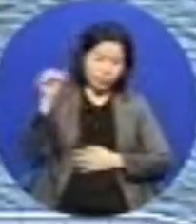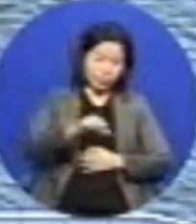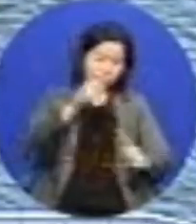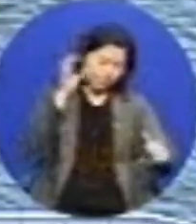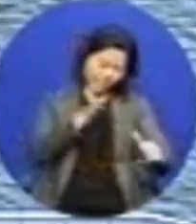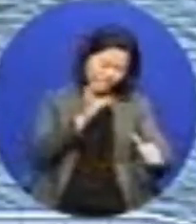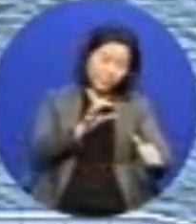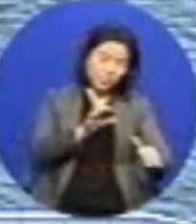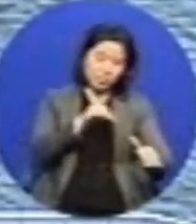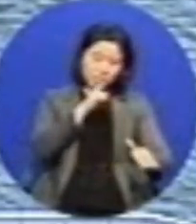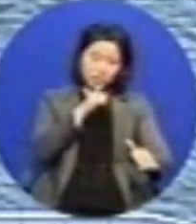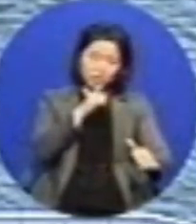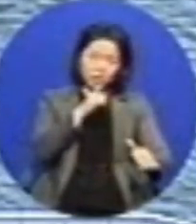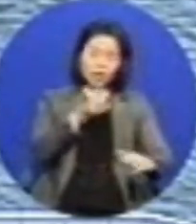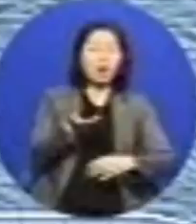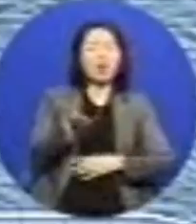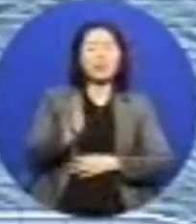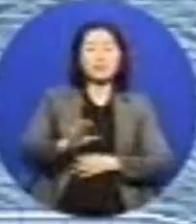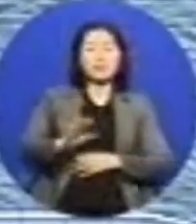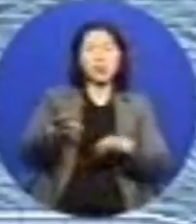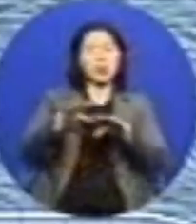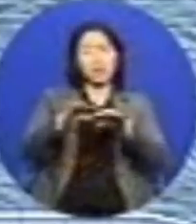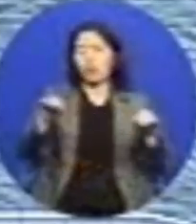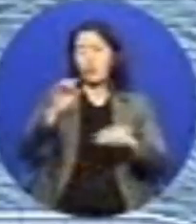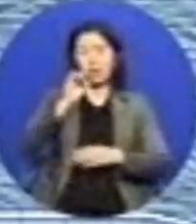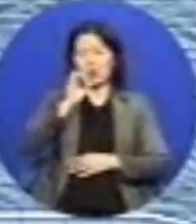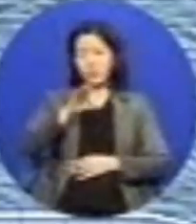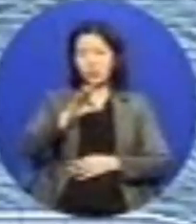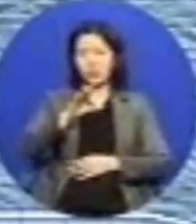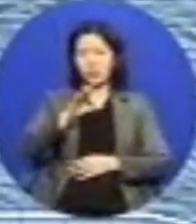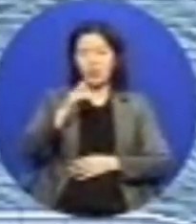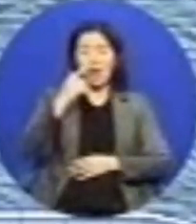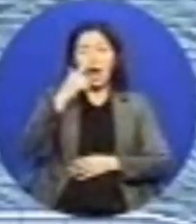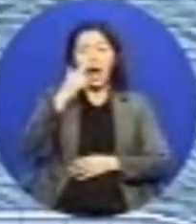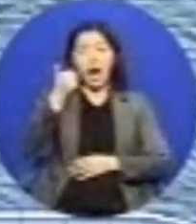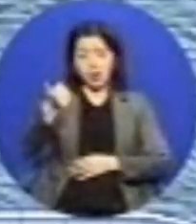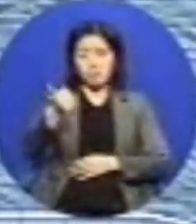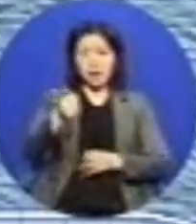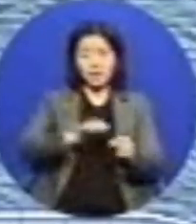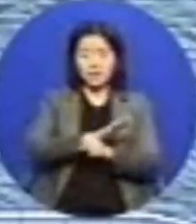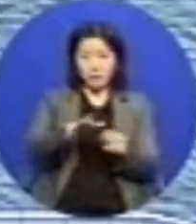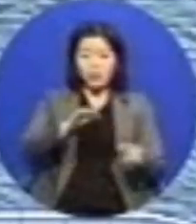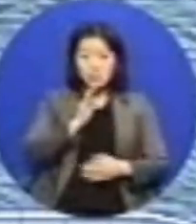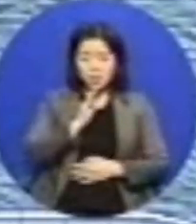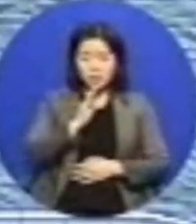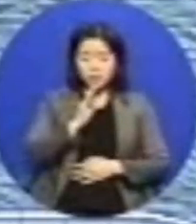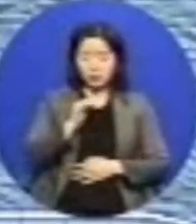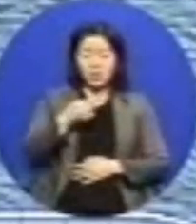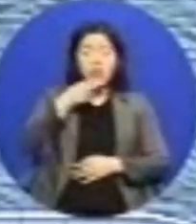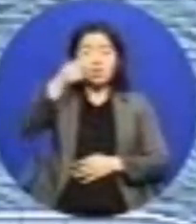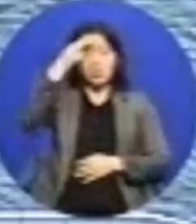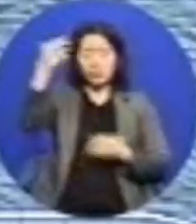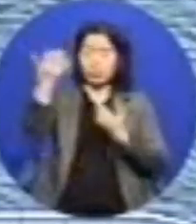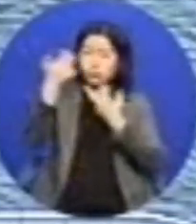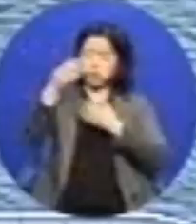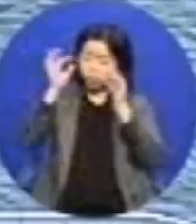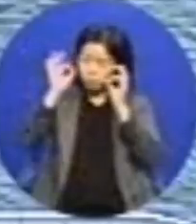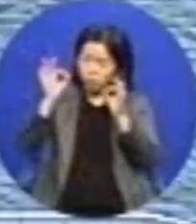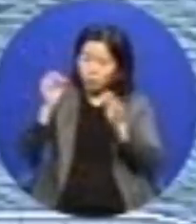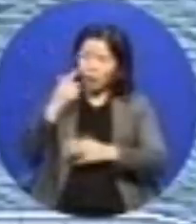그런데도 해결이 안돼요 아버지 사랑 아니겠어요 아들이 수중 병이 망 나는거 보고 괜찮을 아버지가 어디